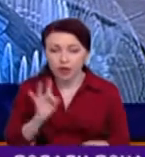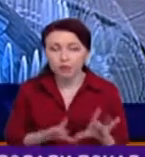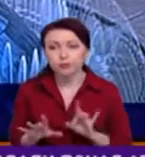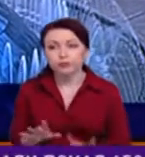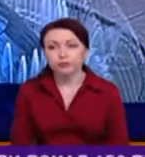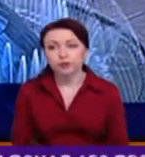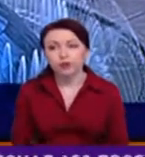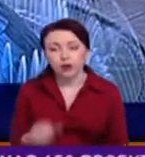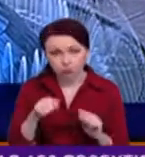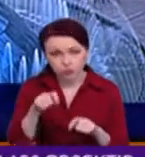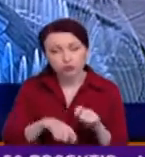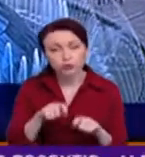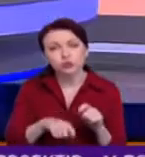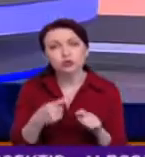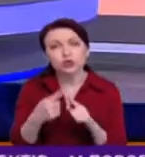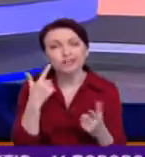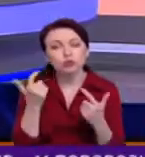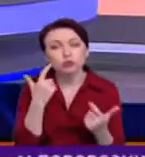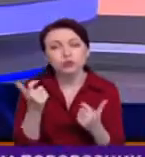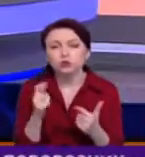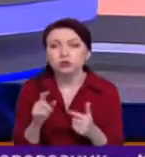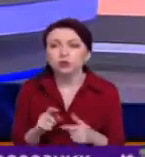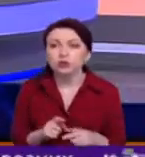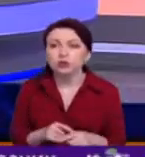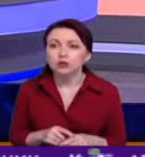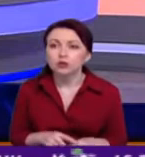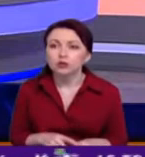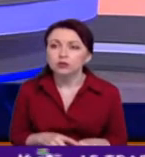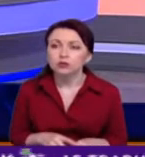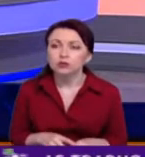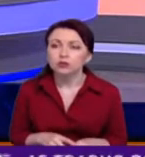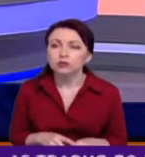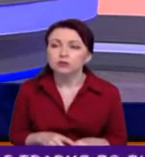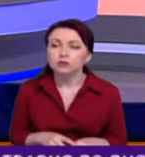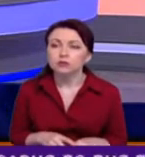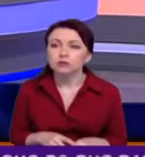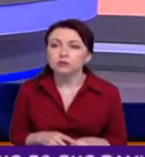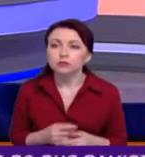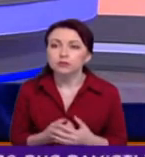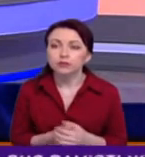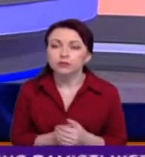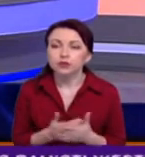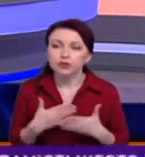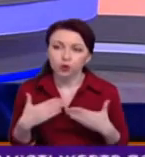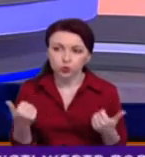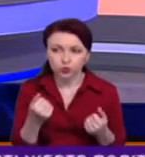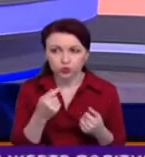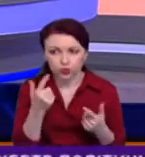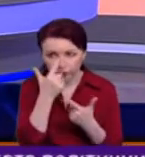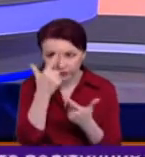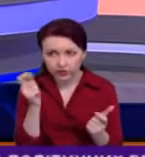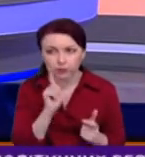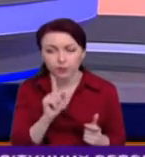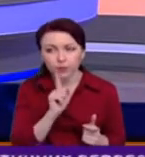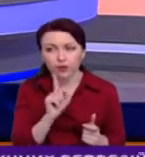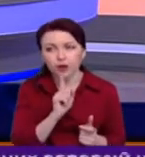би перевірити цю інформацію? Бо це просто, на власні джерела люди посилаються. Я поки що не хочу оприлюднювати на